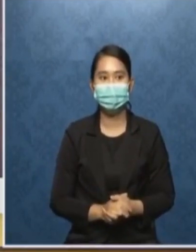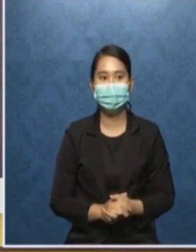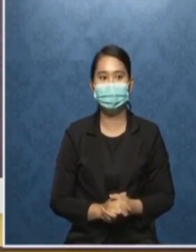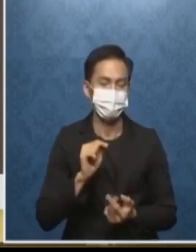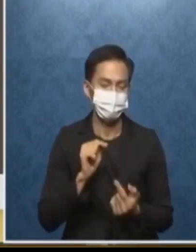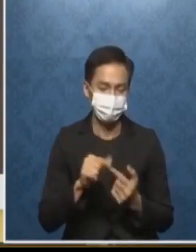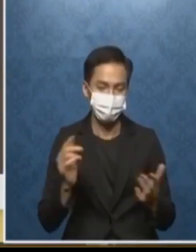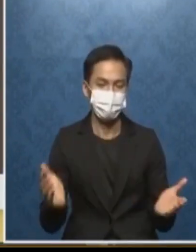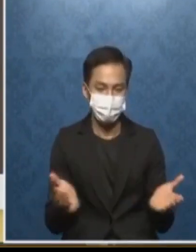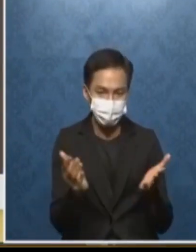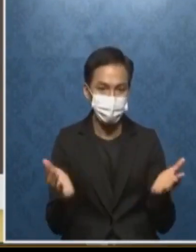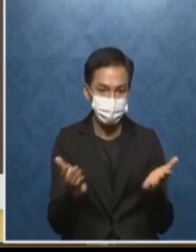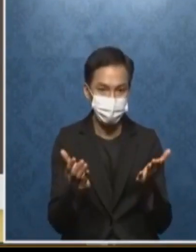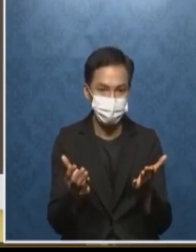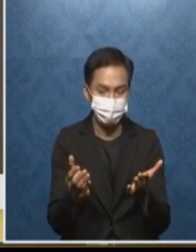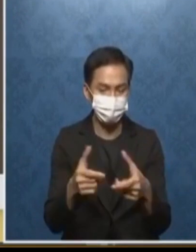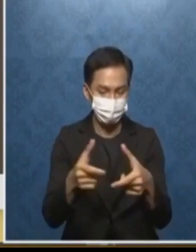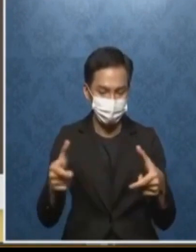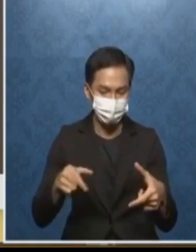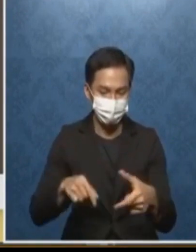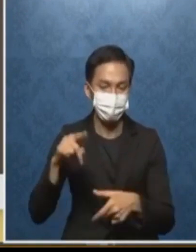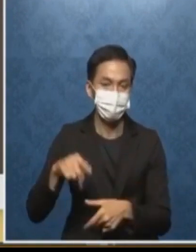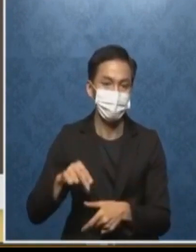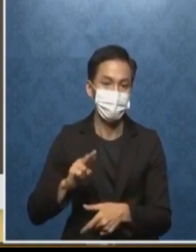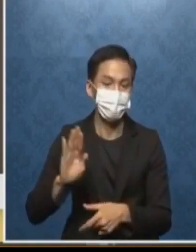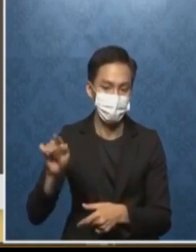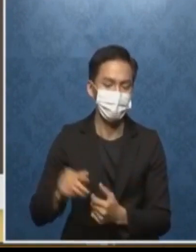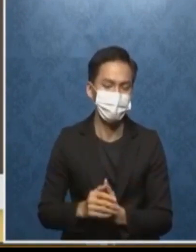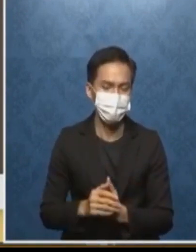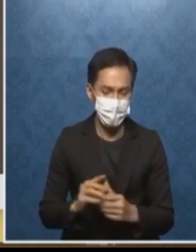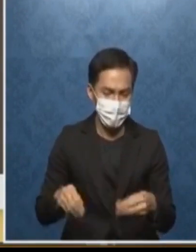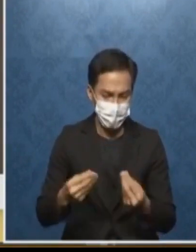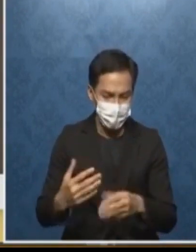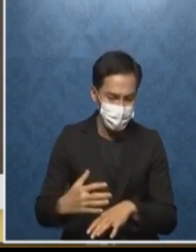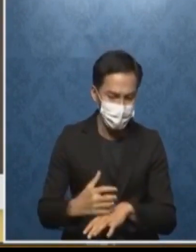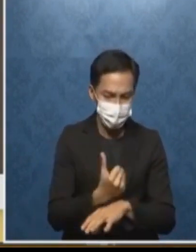พบูลย์นิติตะวันส.ส.บัญชีรายชื่อและรองหัวหน้าพรรคพลังประชารัฐตามลำดับค่ะ